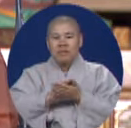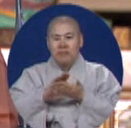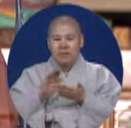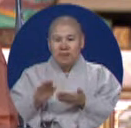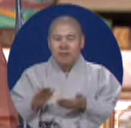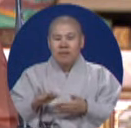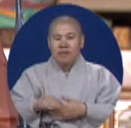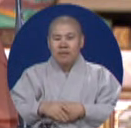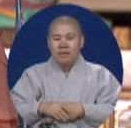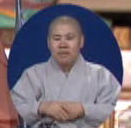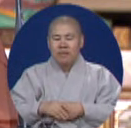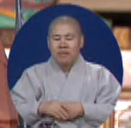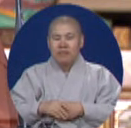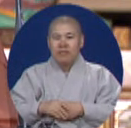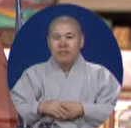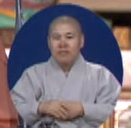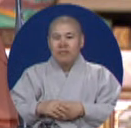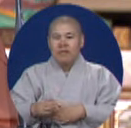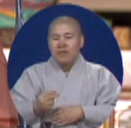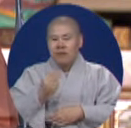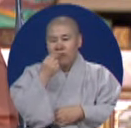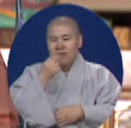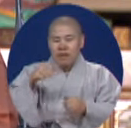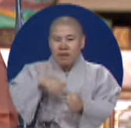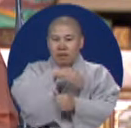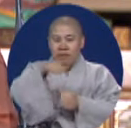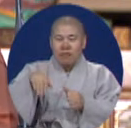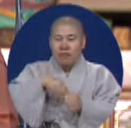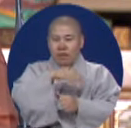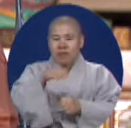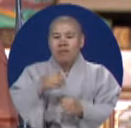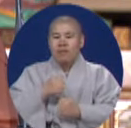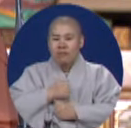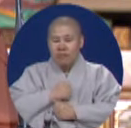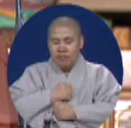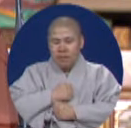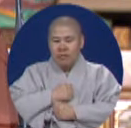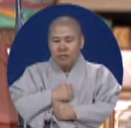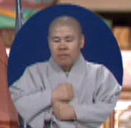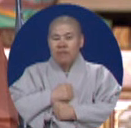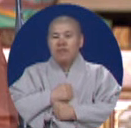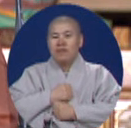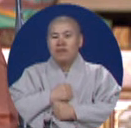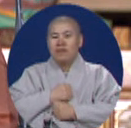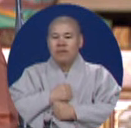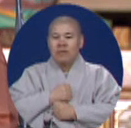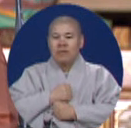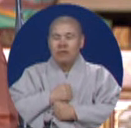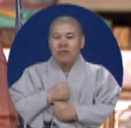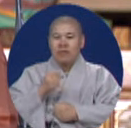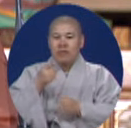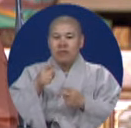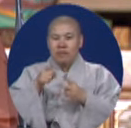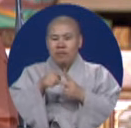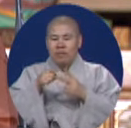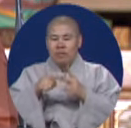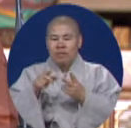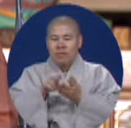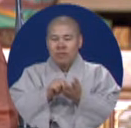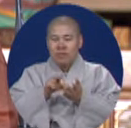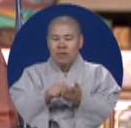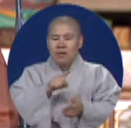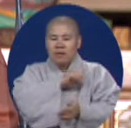이 생태계 환경을 보존하는 거, 이 두 가지 문제가 제일